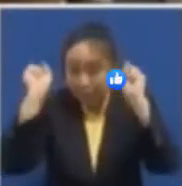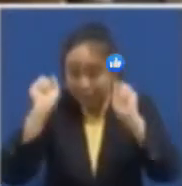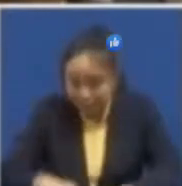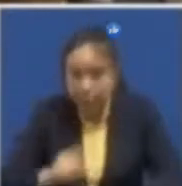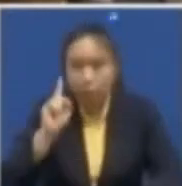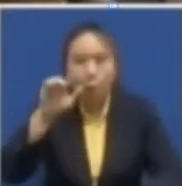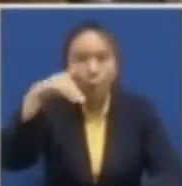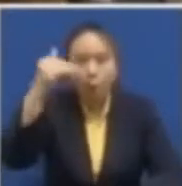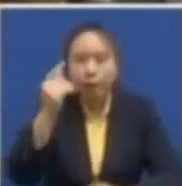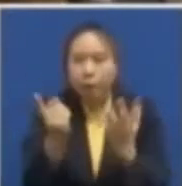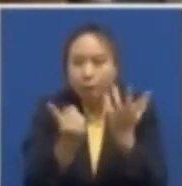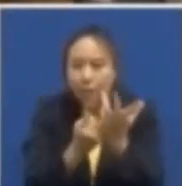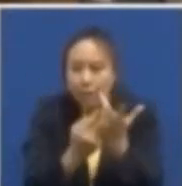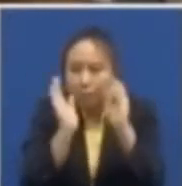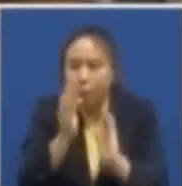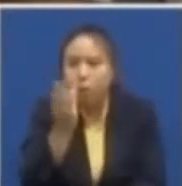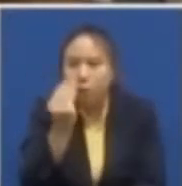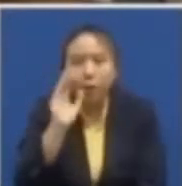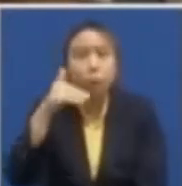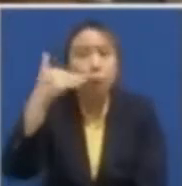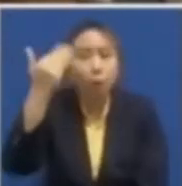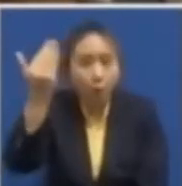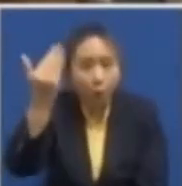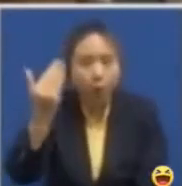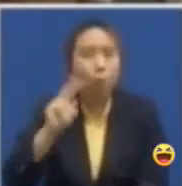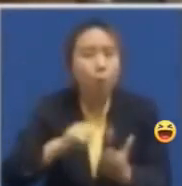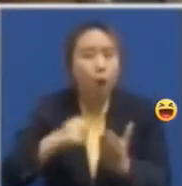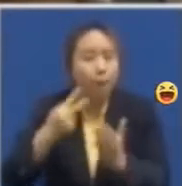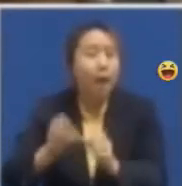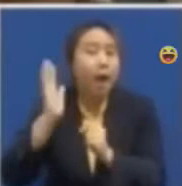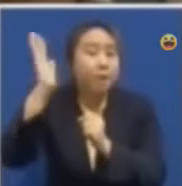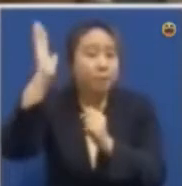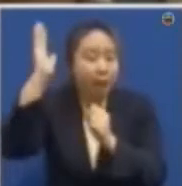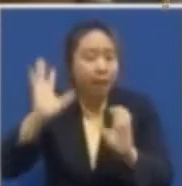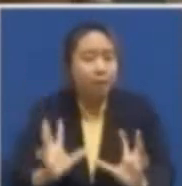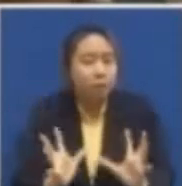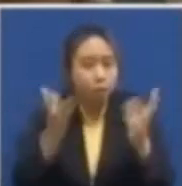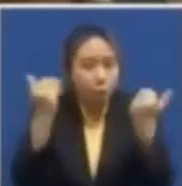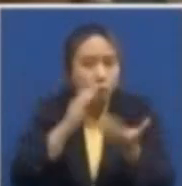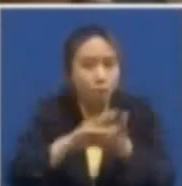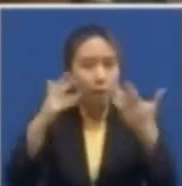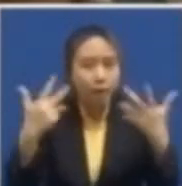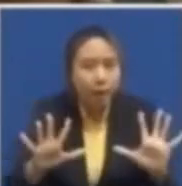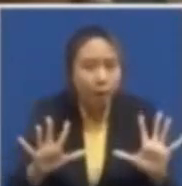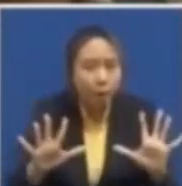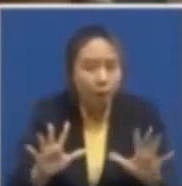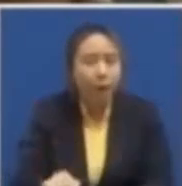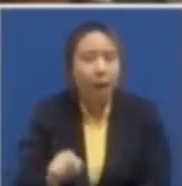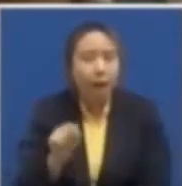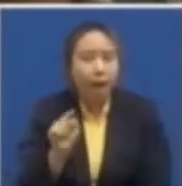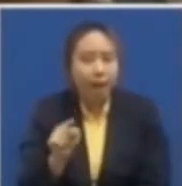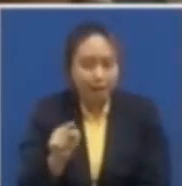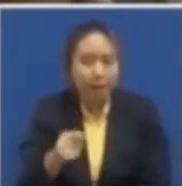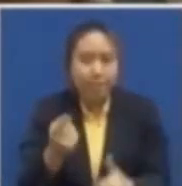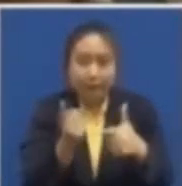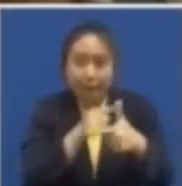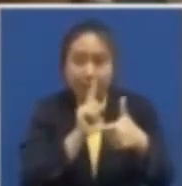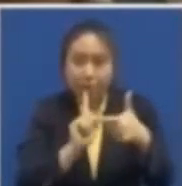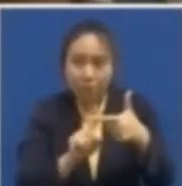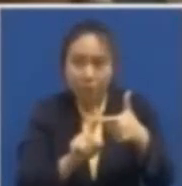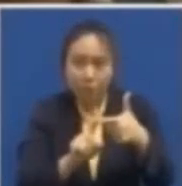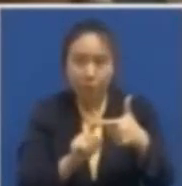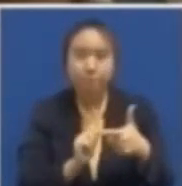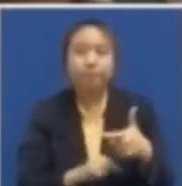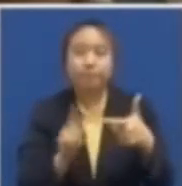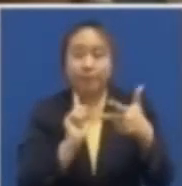อนก็แสดงว่าการอภิปรายนั้นจบลงไปเป็นที่เรียบร้อยแล้วครับนี่คือประการที่2ครับประ